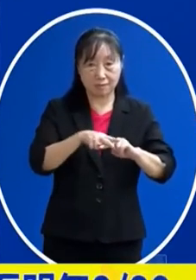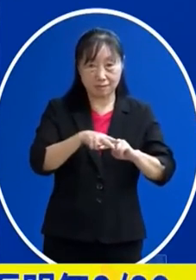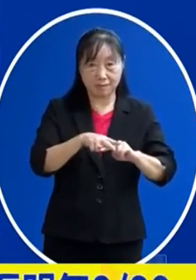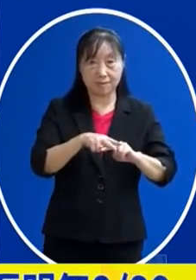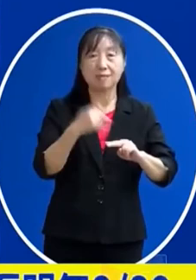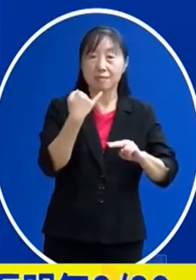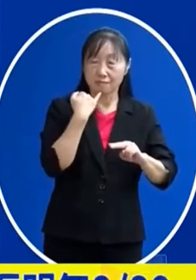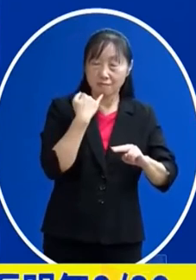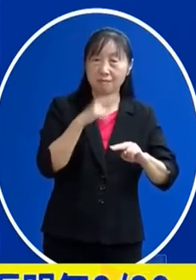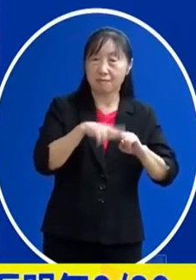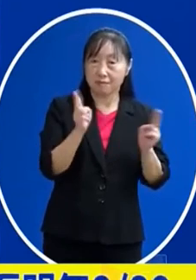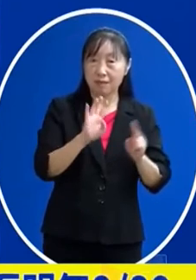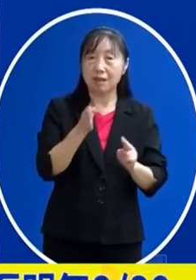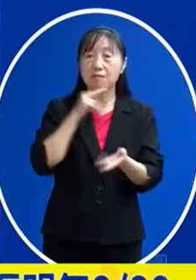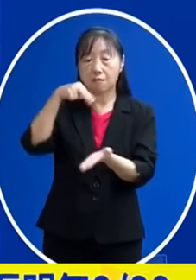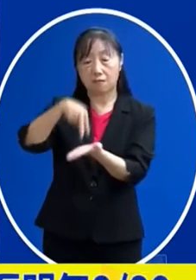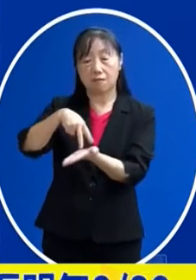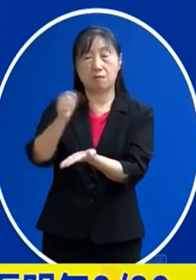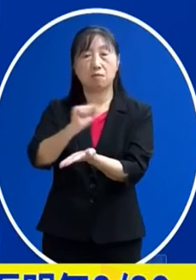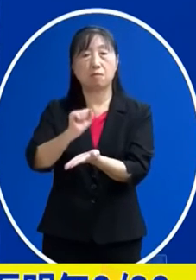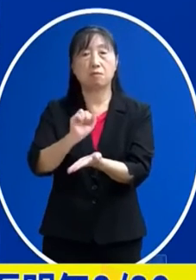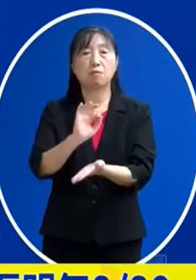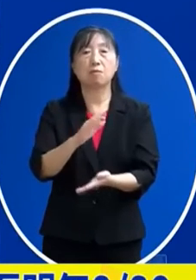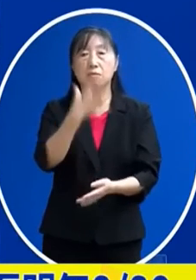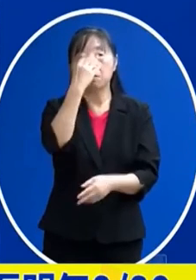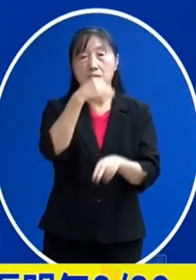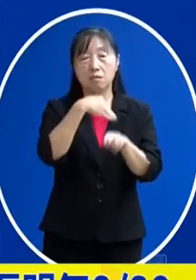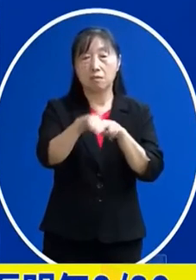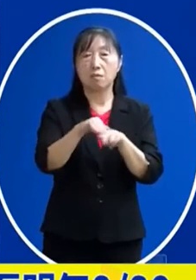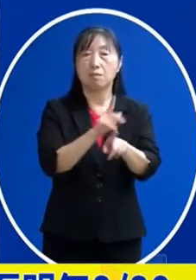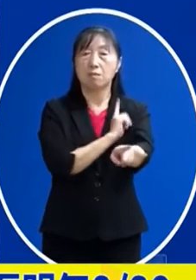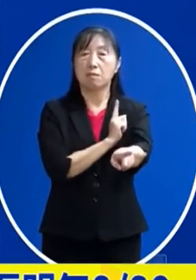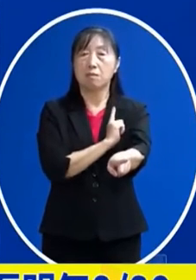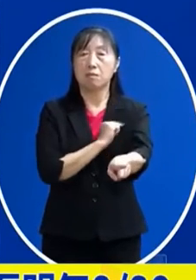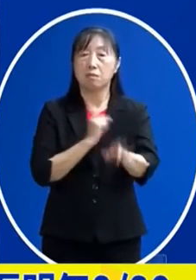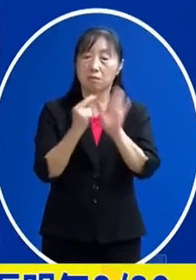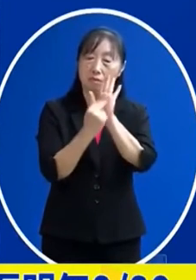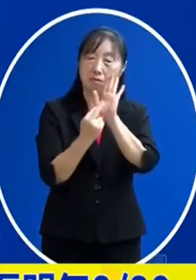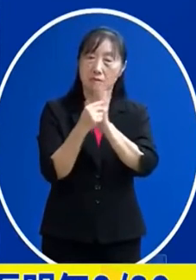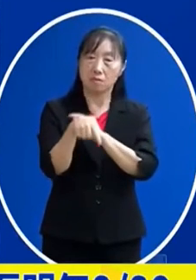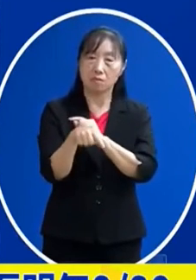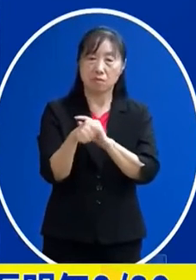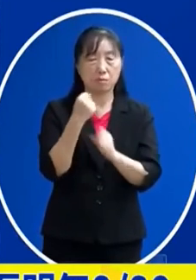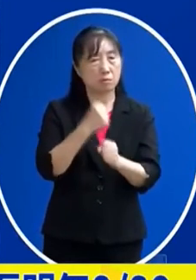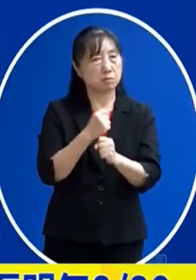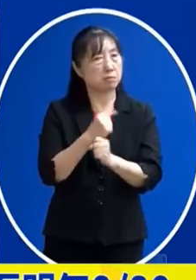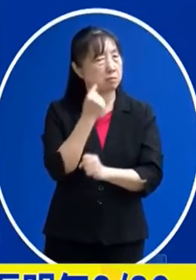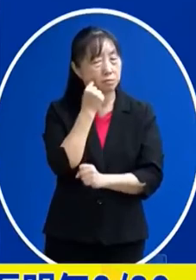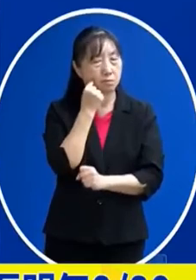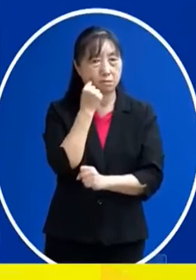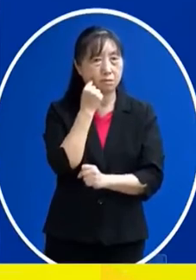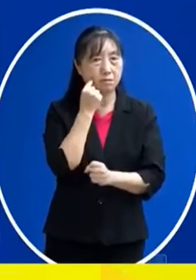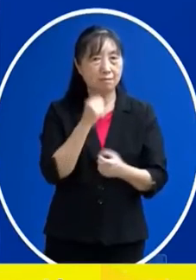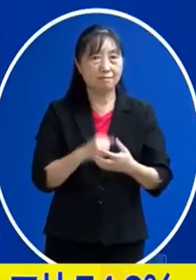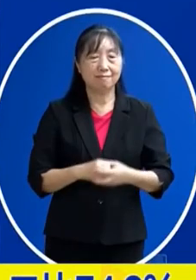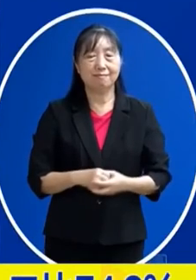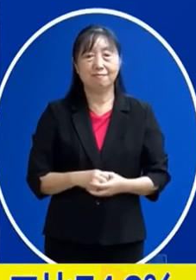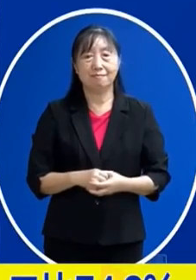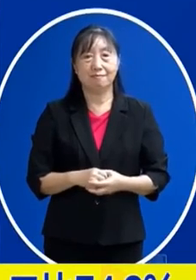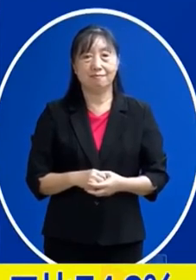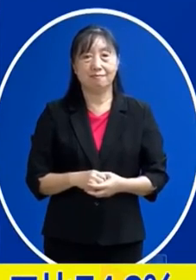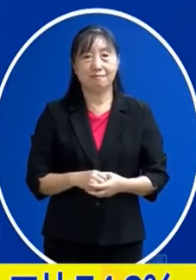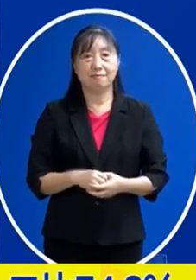这个部分，高铁公司也确实做了一些盘点跟陈述了，就是说执行面的一些困难，包括就是